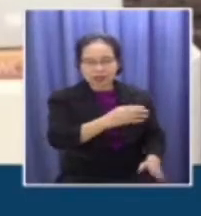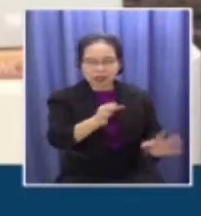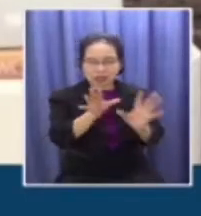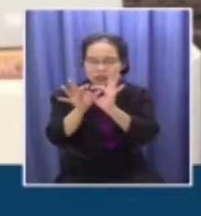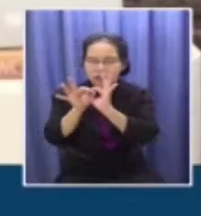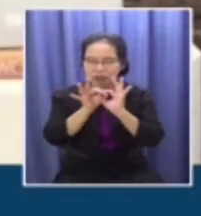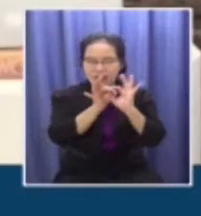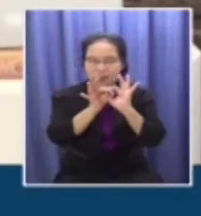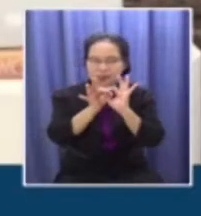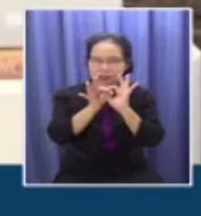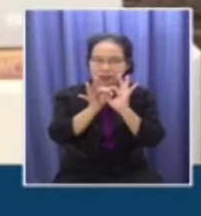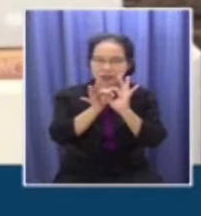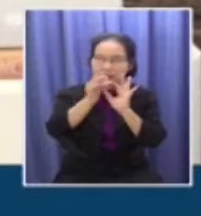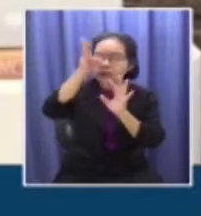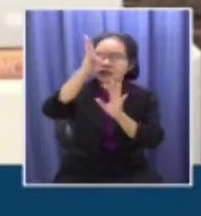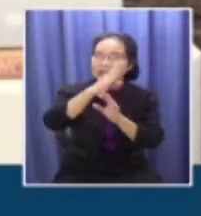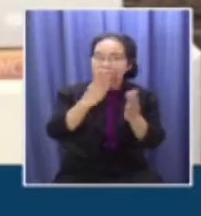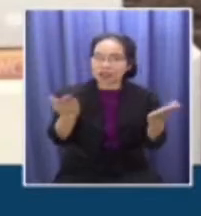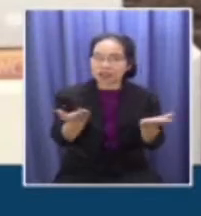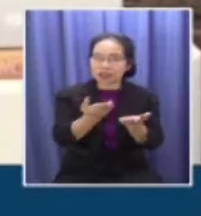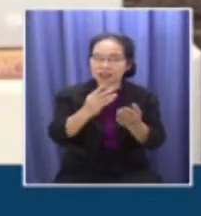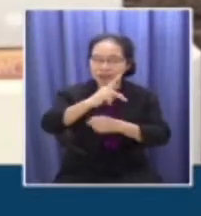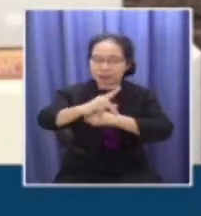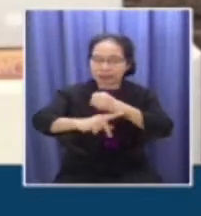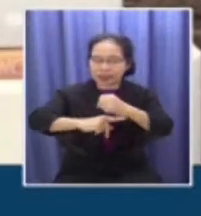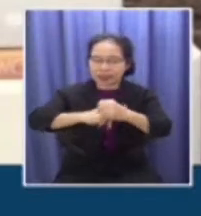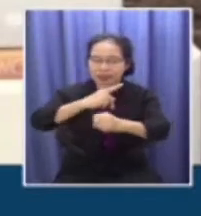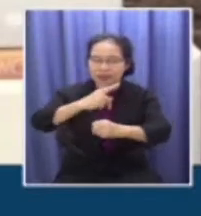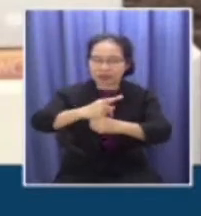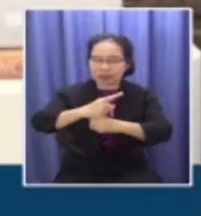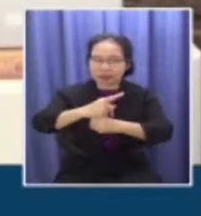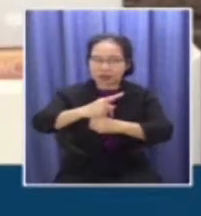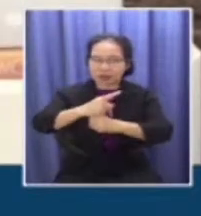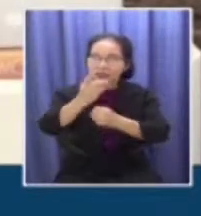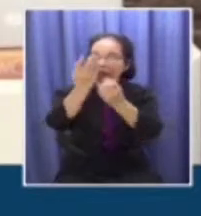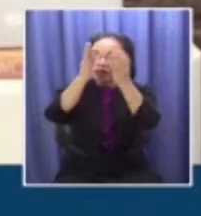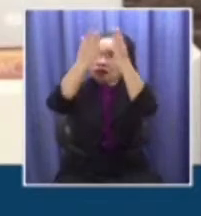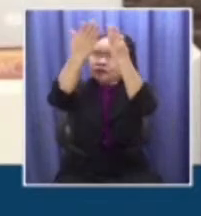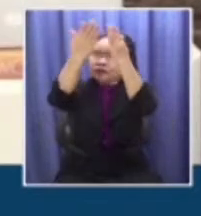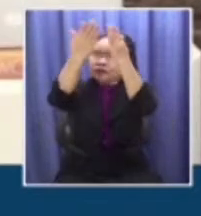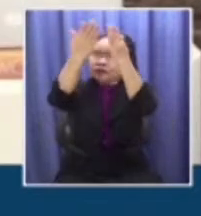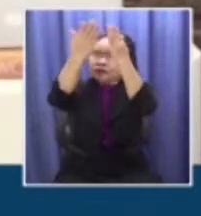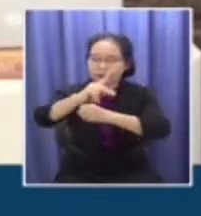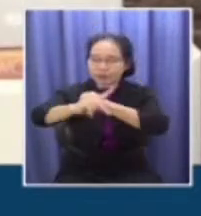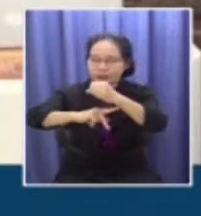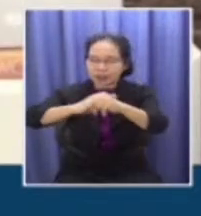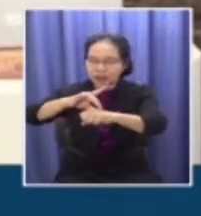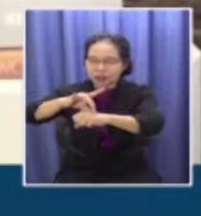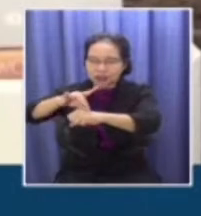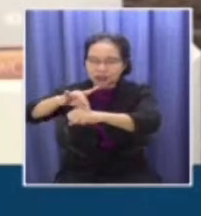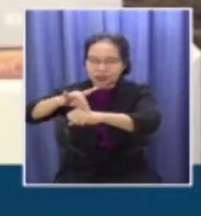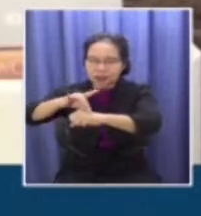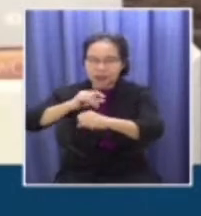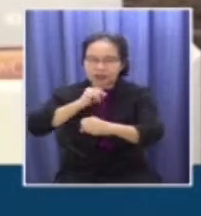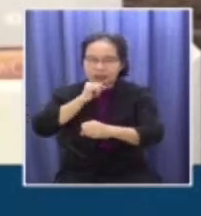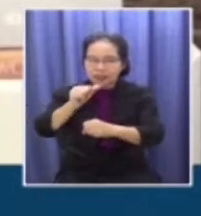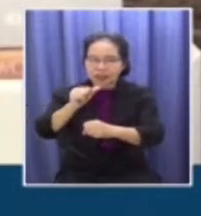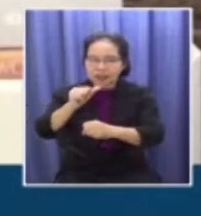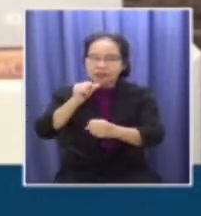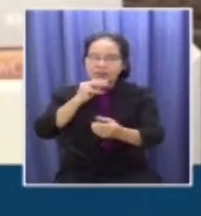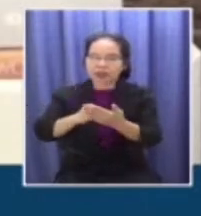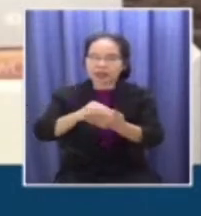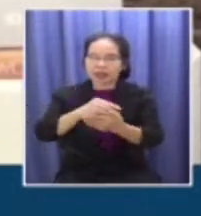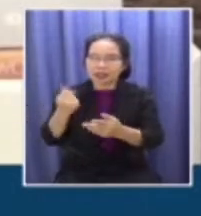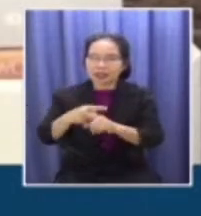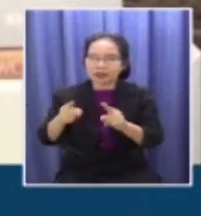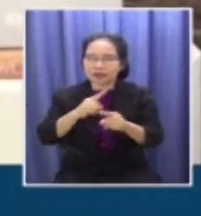osoro abɔdeɛ hodoɔ ɛnyɛ sɛ bia wɔ ɔbɔ ama wadwene bi sɛ nipa betumi akɔtena wadabi Onyankopɔn bɔ asase ma